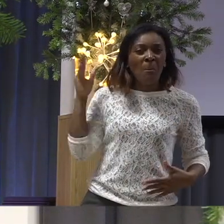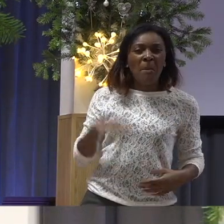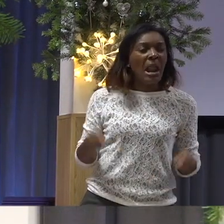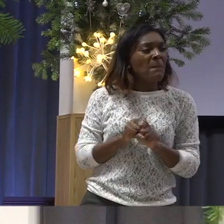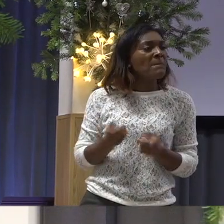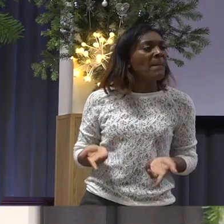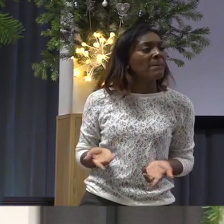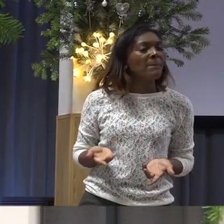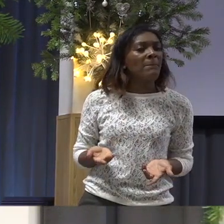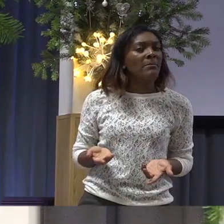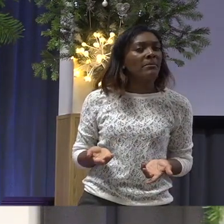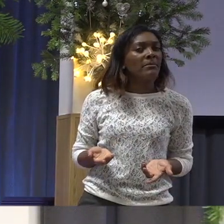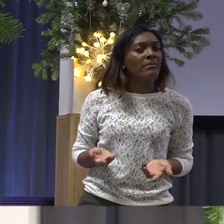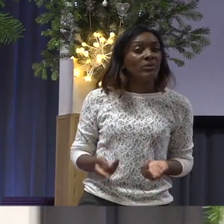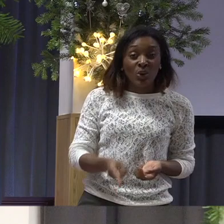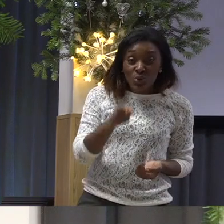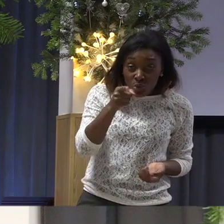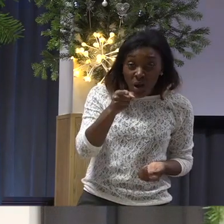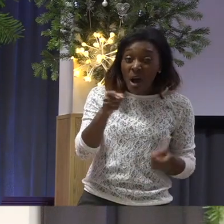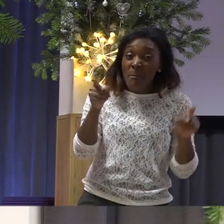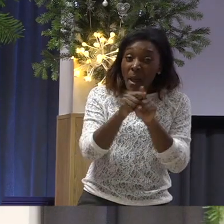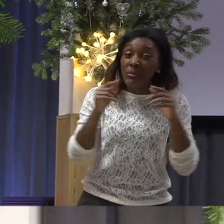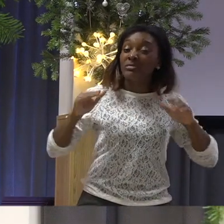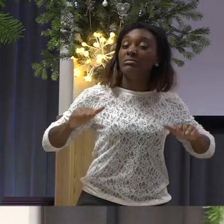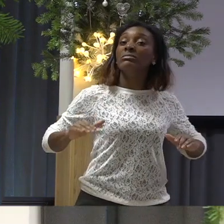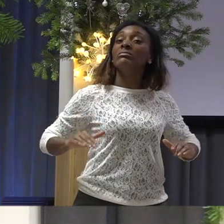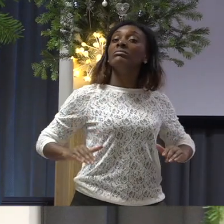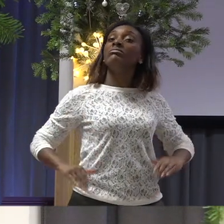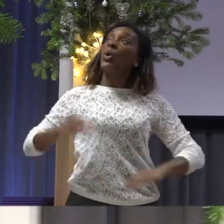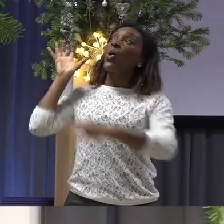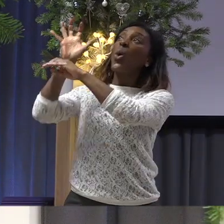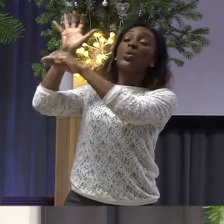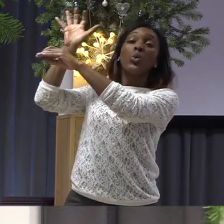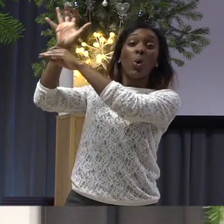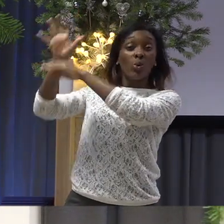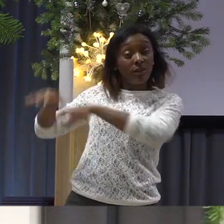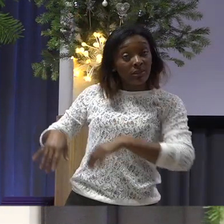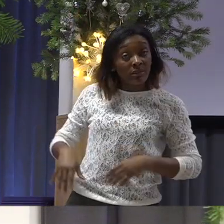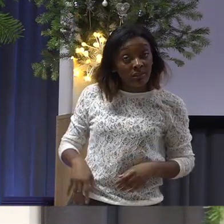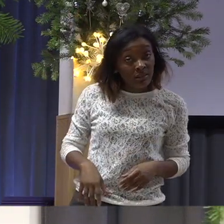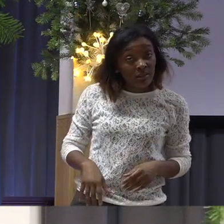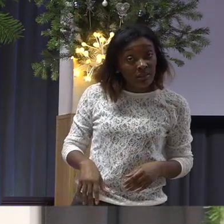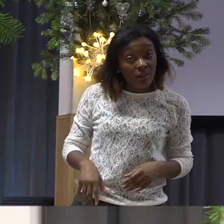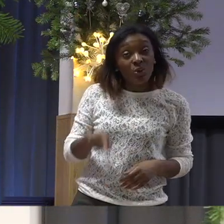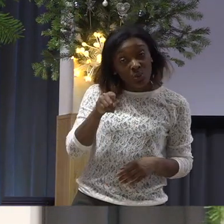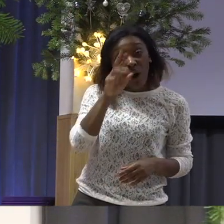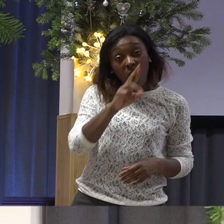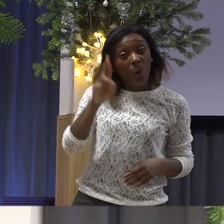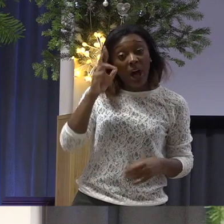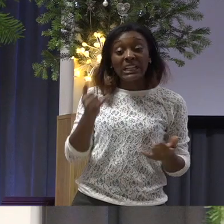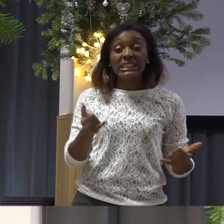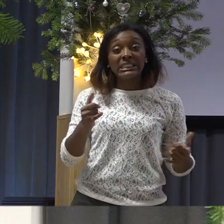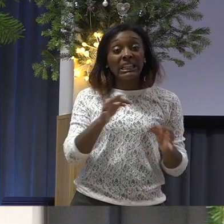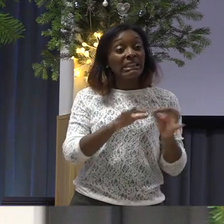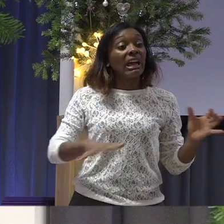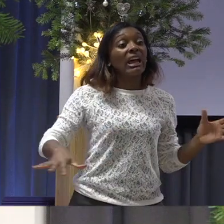prophète de lui dire, tu t'es élevé contre le Seigneur des cieux. Si tu es roi pour un territoire terrestre,